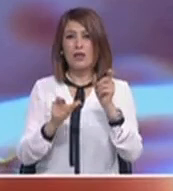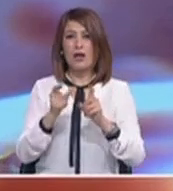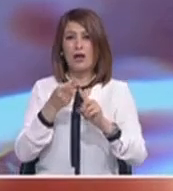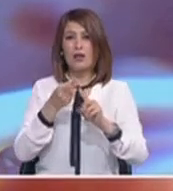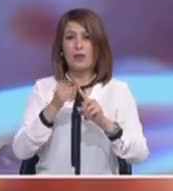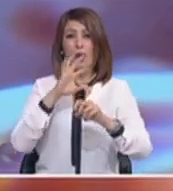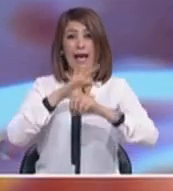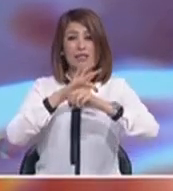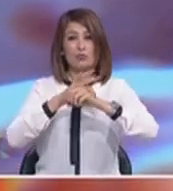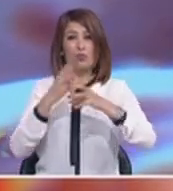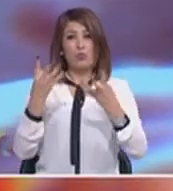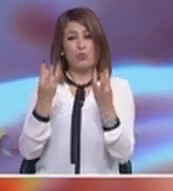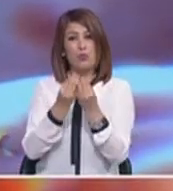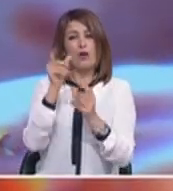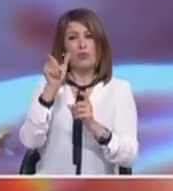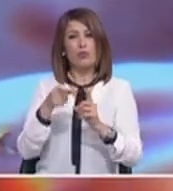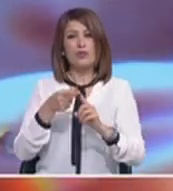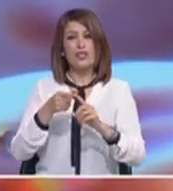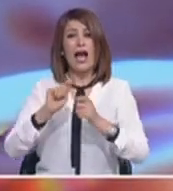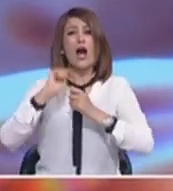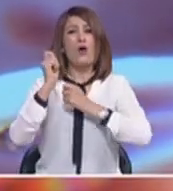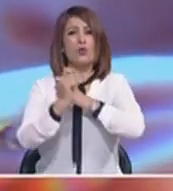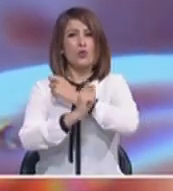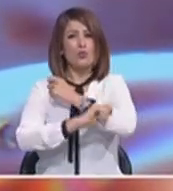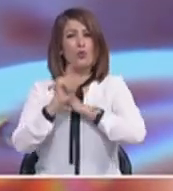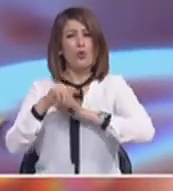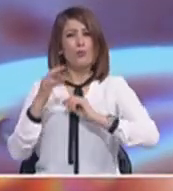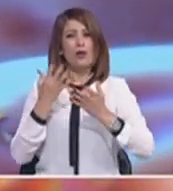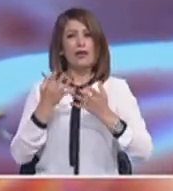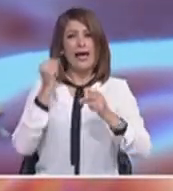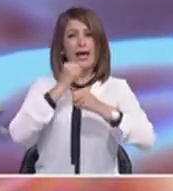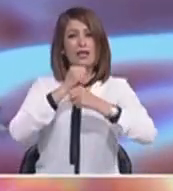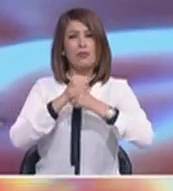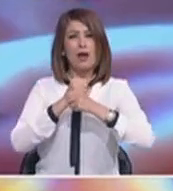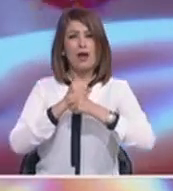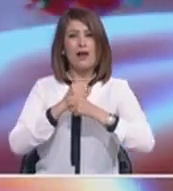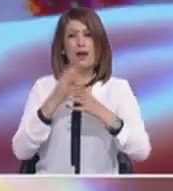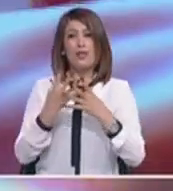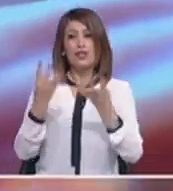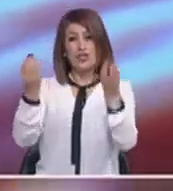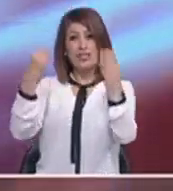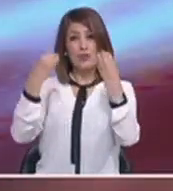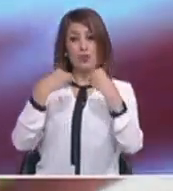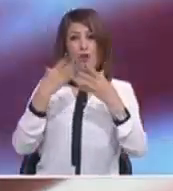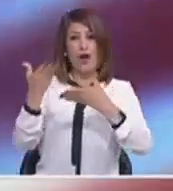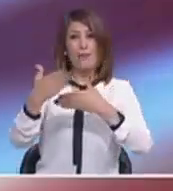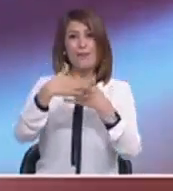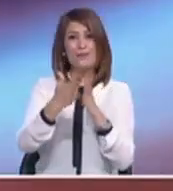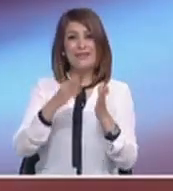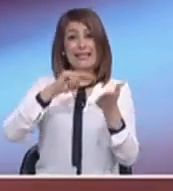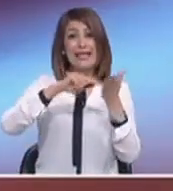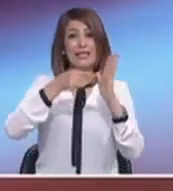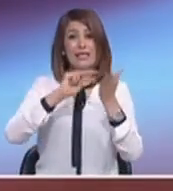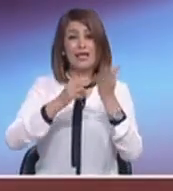ما كان في الحق في في اسبوعه احنا في بالنا معدات واجهزه